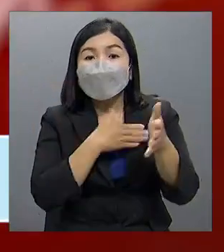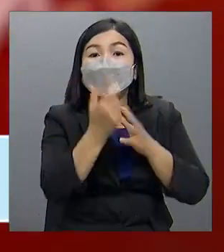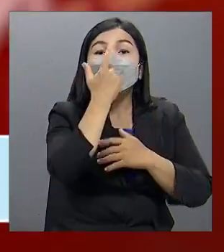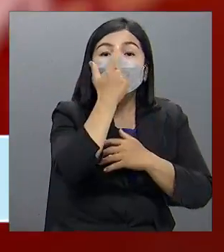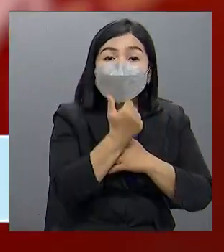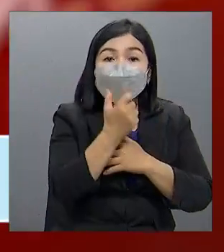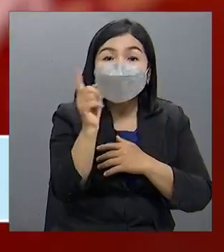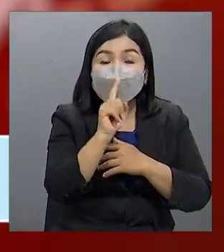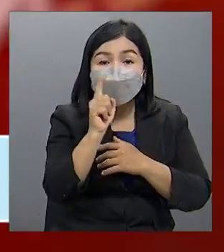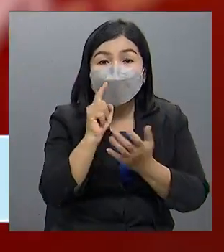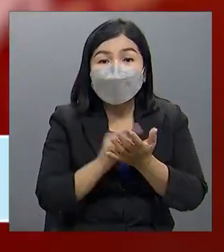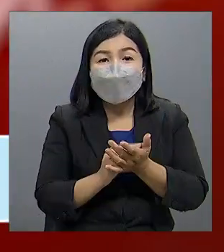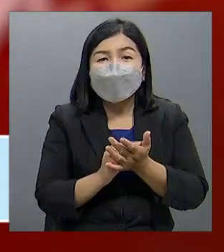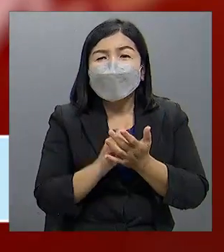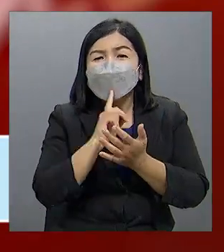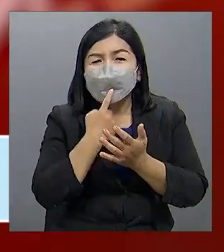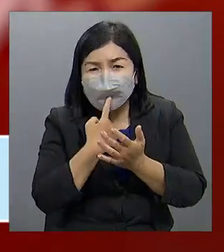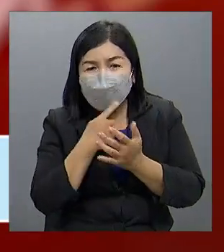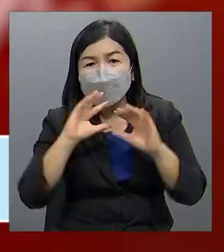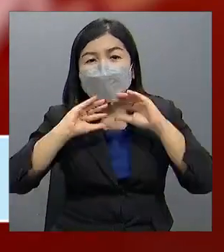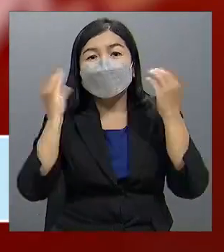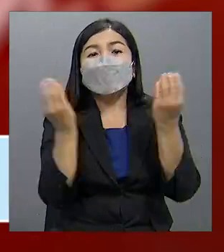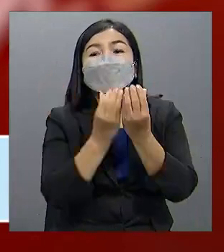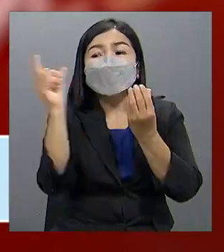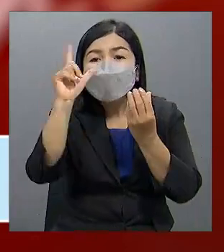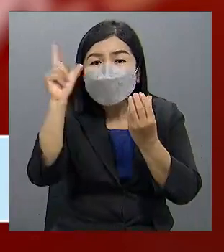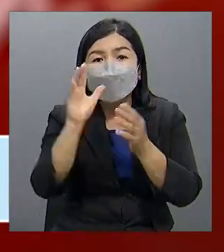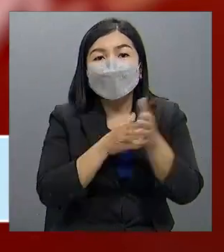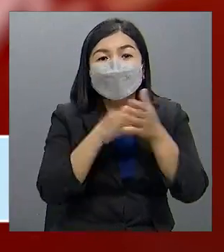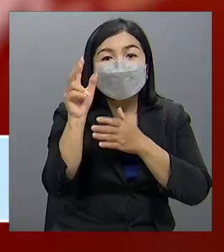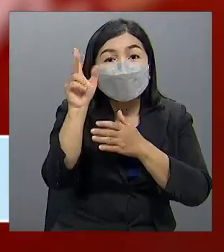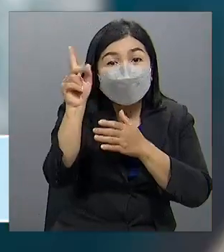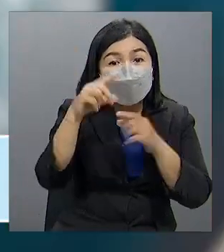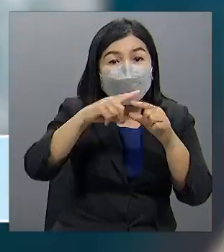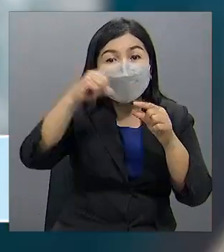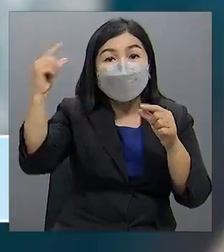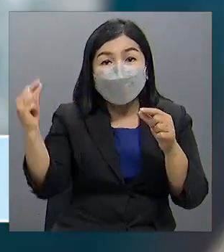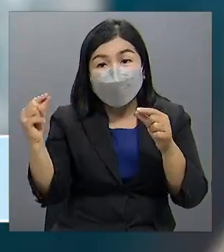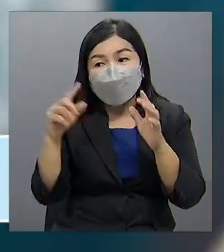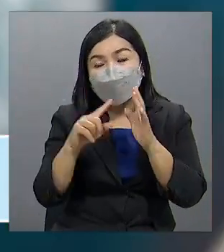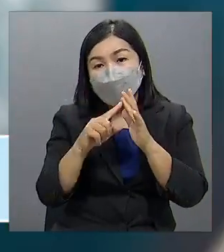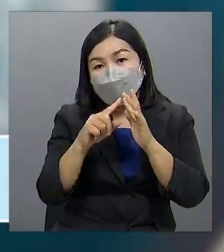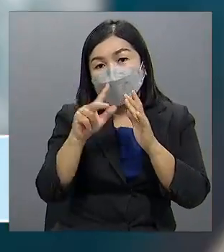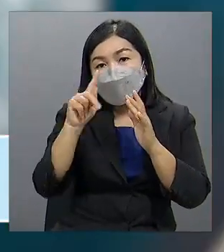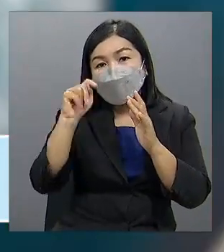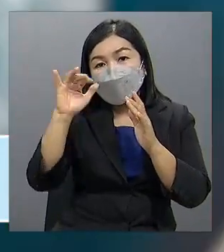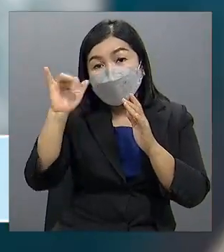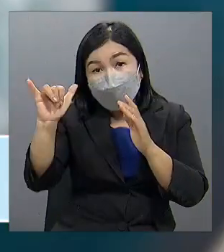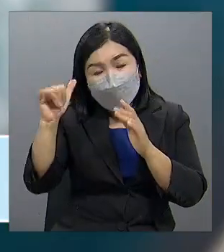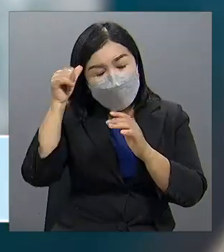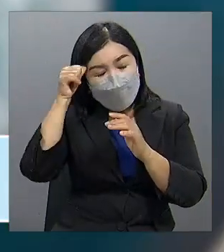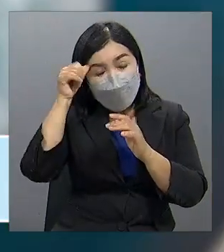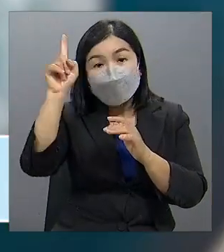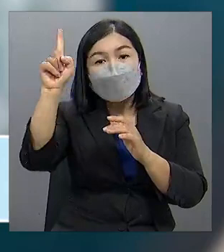สีเหลืองก็จากฟักทองสีเขียวแน่นอนนะคะก็จากใบเตยค่ะแล้วก็แช่ทิ้งไว้1คืนนะคะหลังจากนั้นนำมาล้